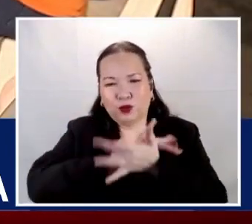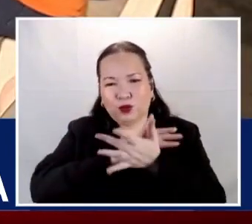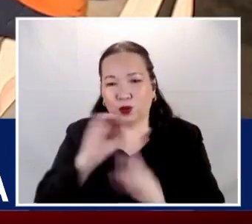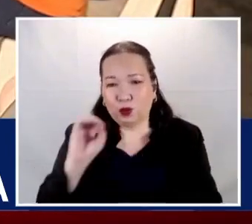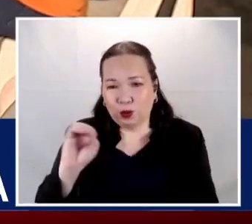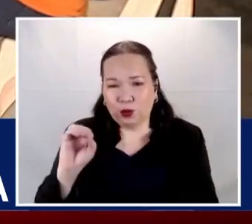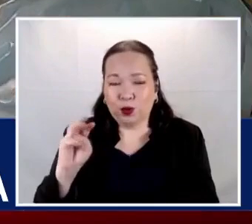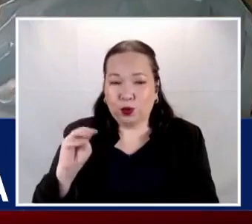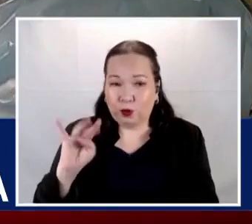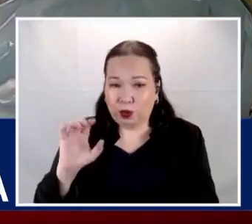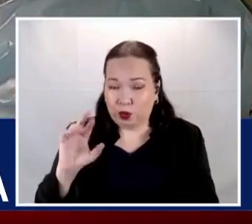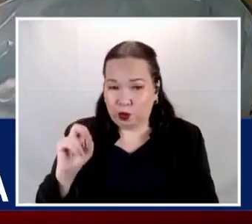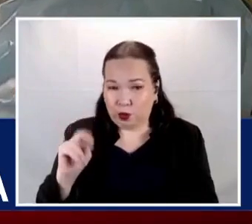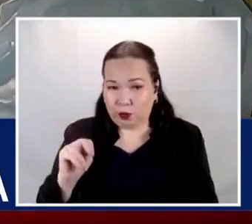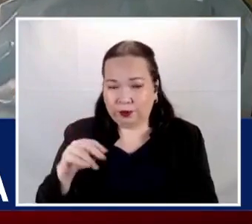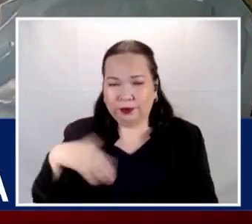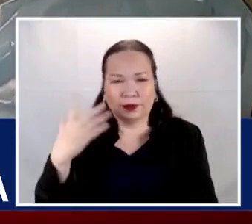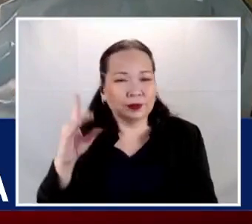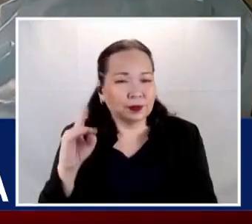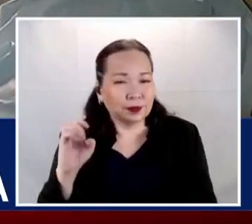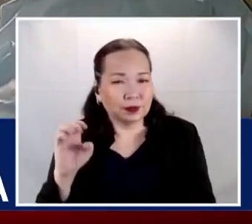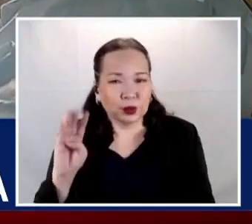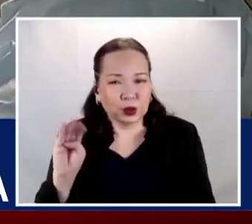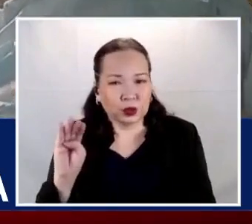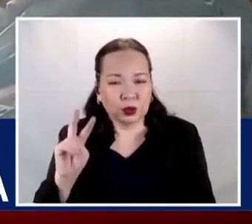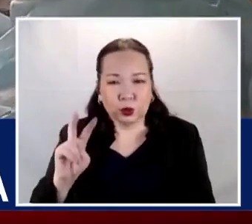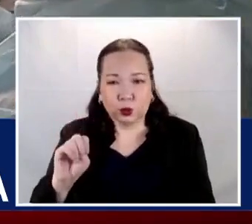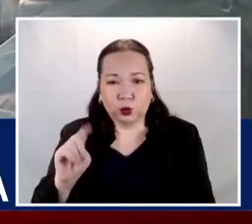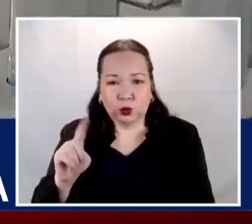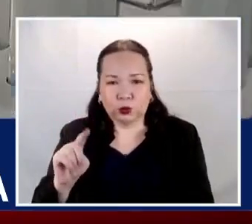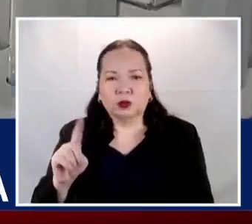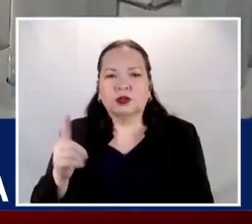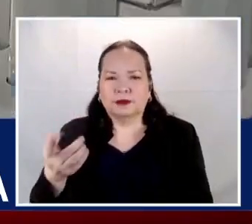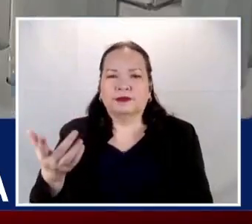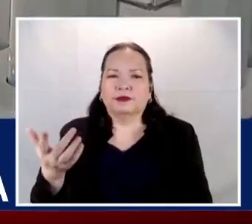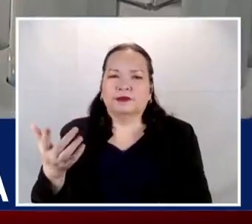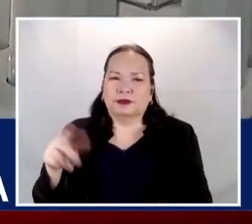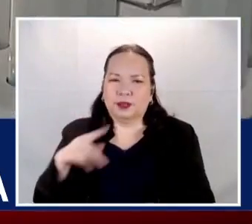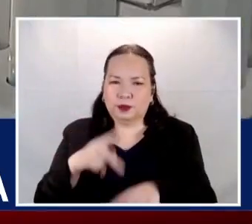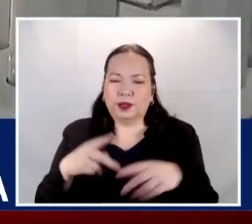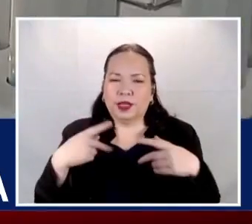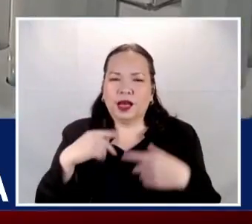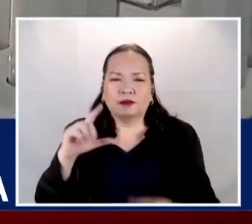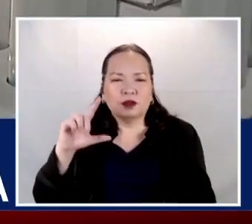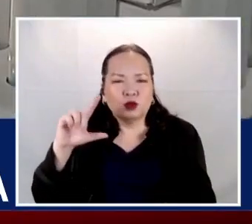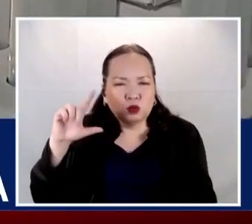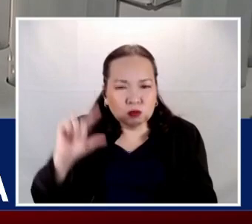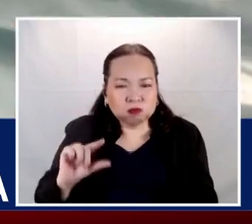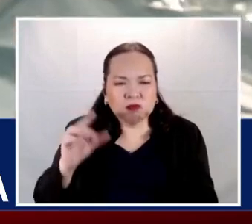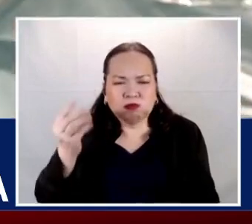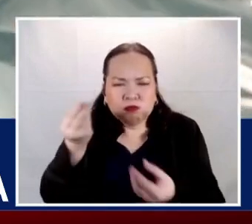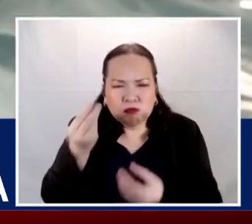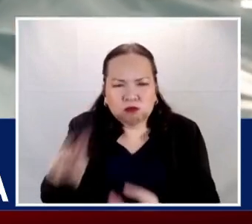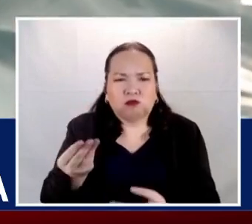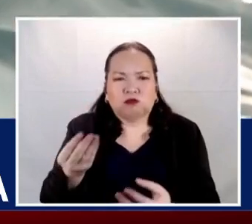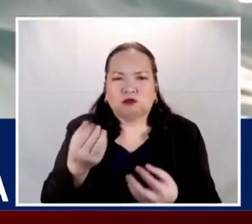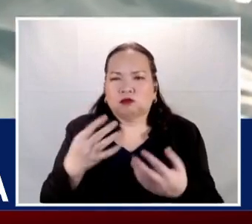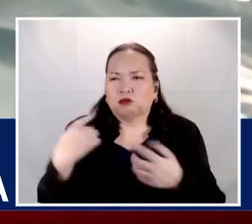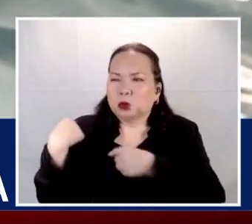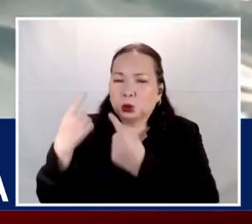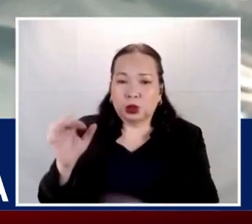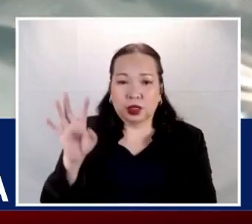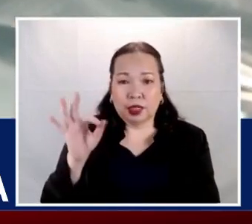December 14, 2021, naitala ng bansa ang pinakamababang bilang ng kaso sa loob ng halos 19 na